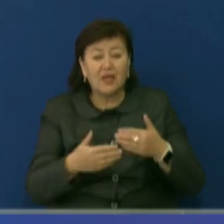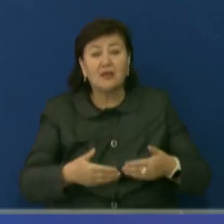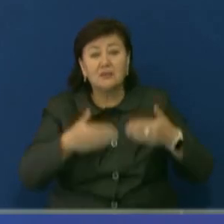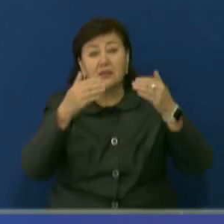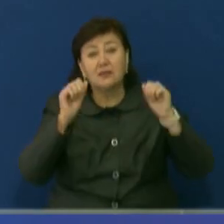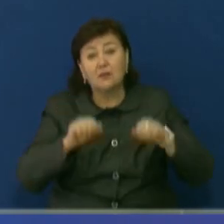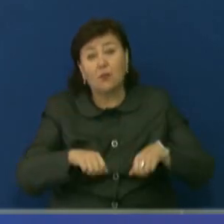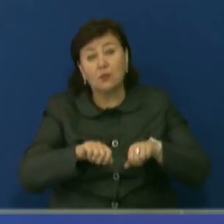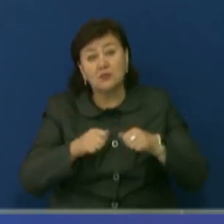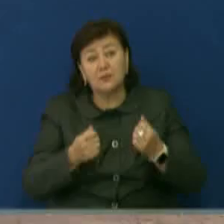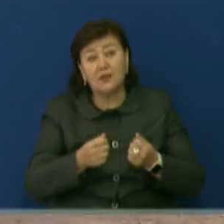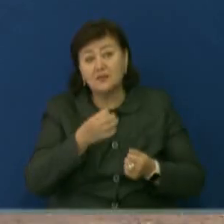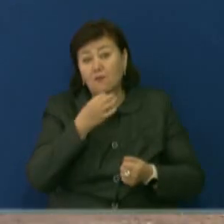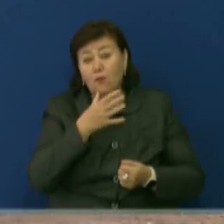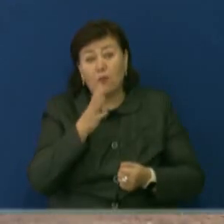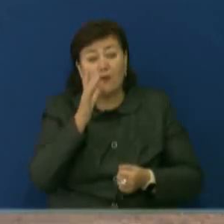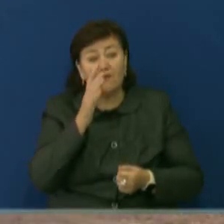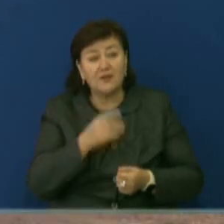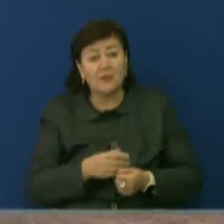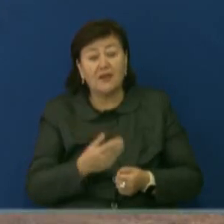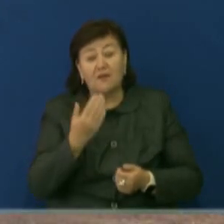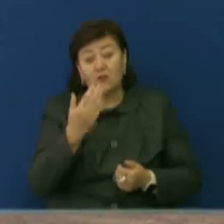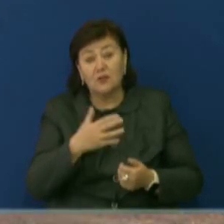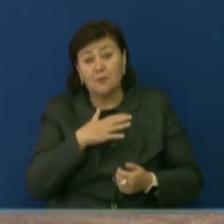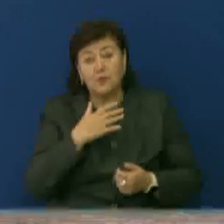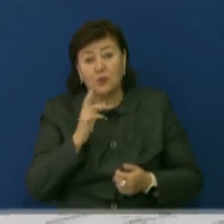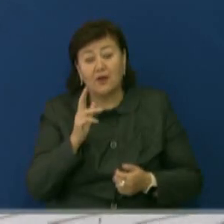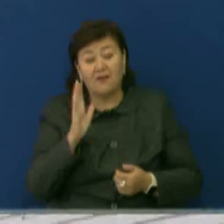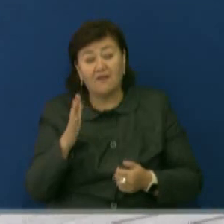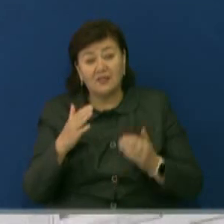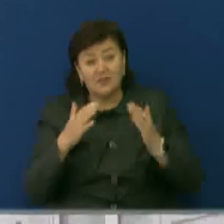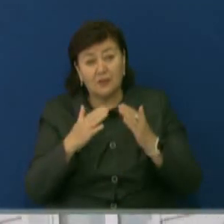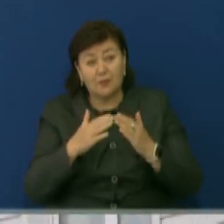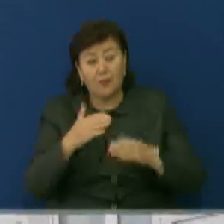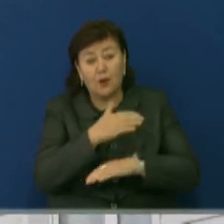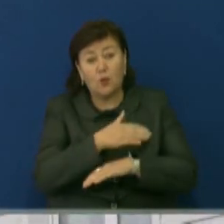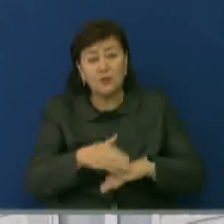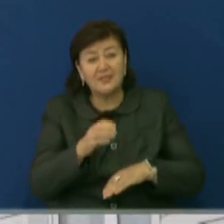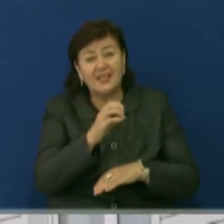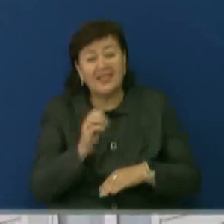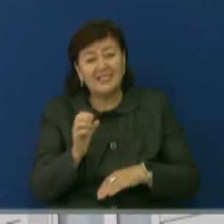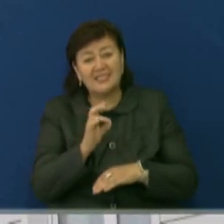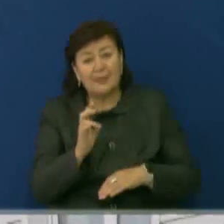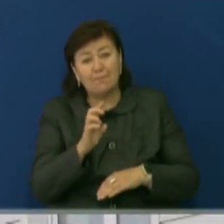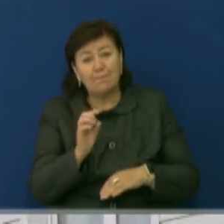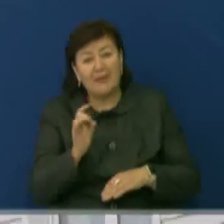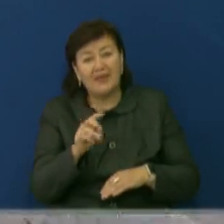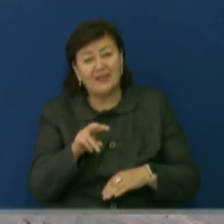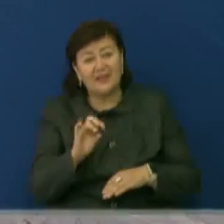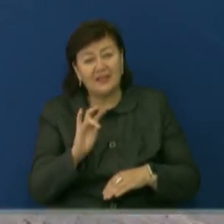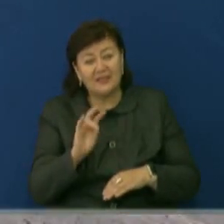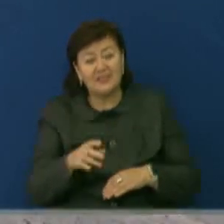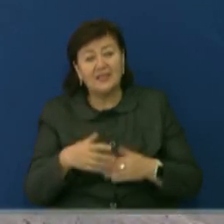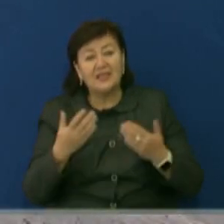любой момент. В этот многоквартирный дом, расположенный по улице Есенберлина, жильцы заселились в